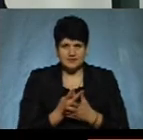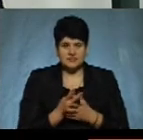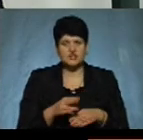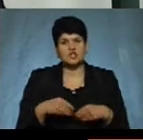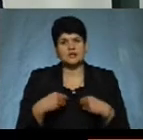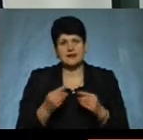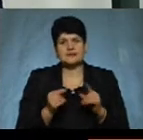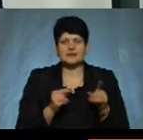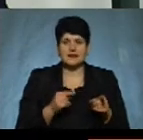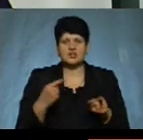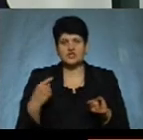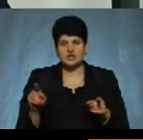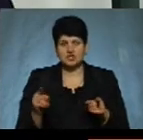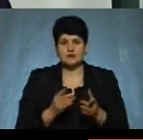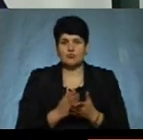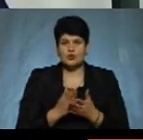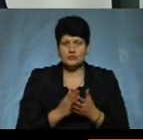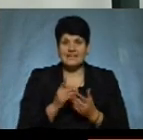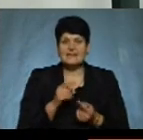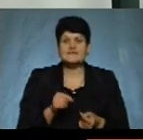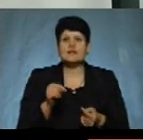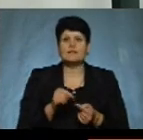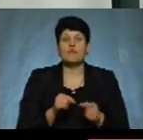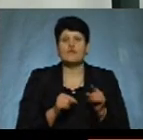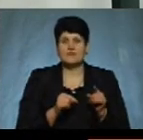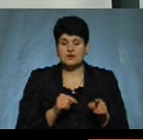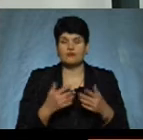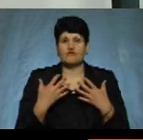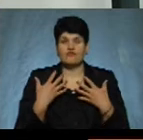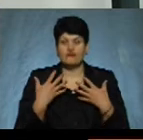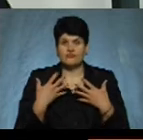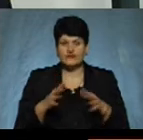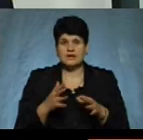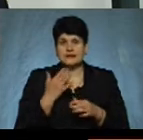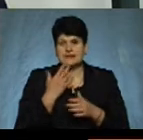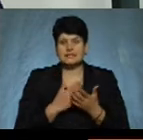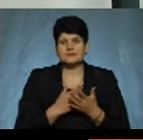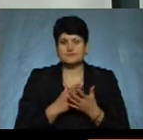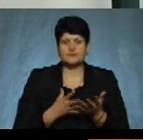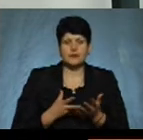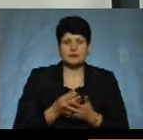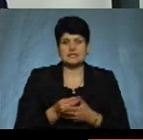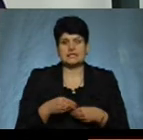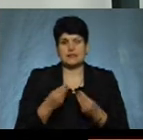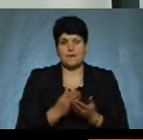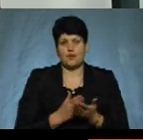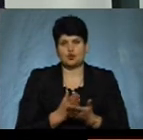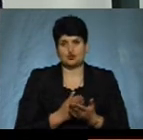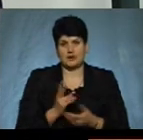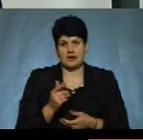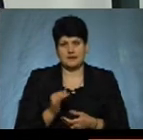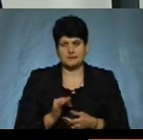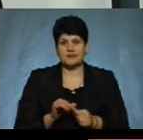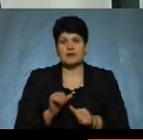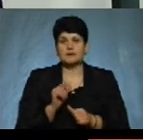надається та чи інша від послуг, і відповідно вже, скажімо, Національна служба проплачує за надання такої послуги. Крім цього,